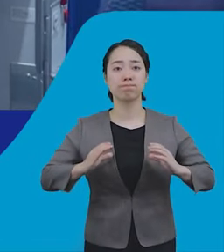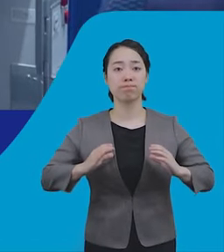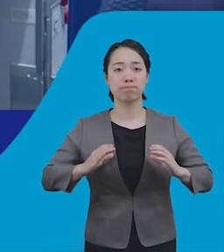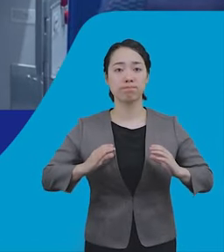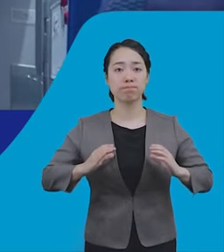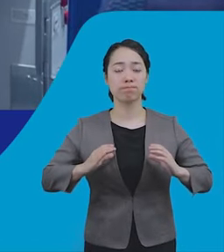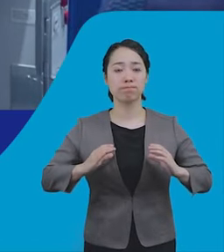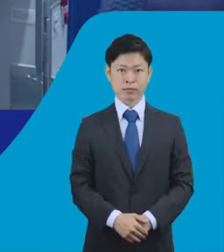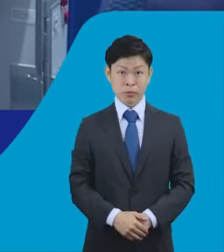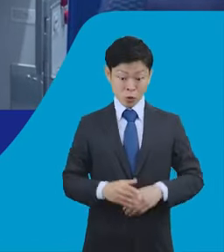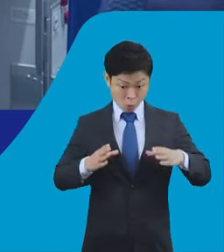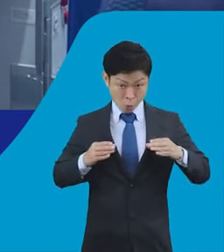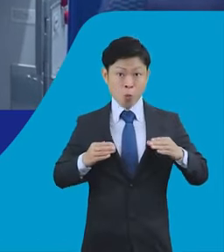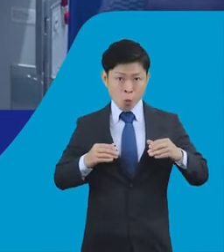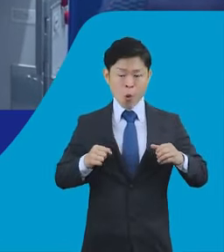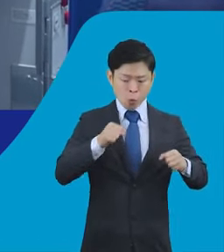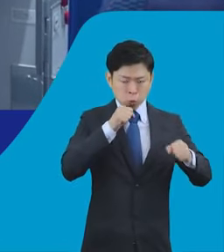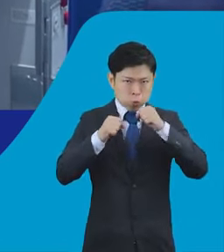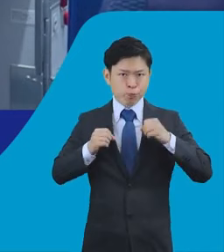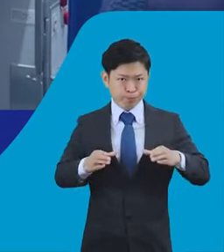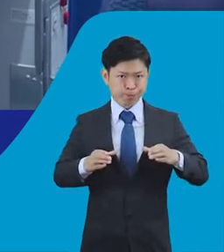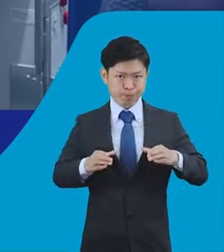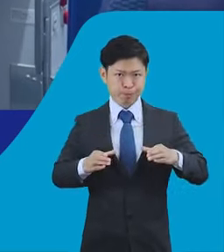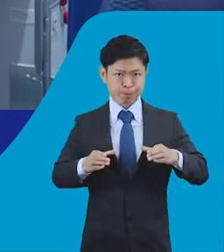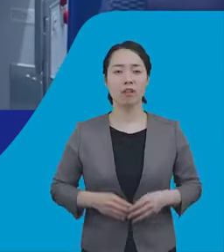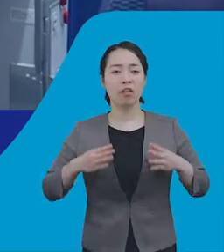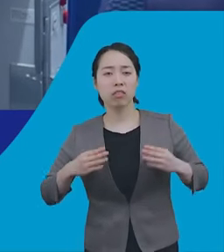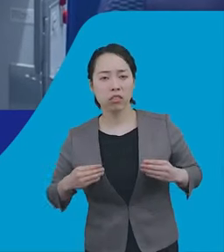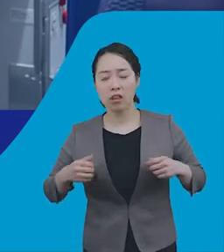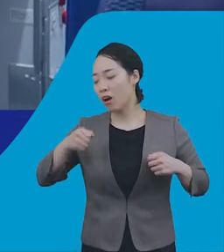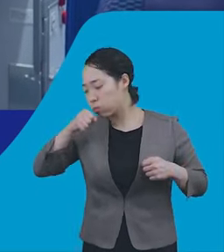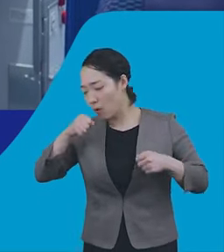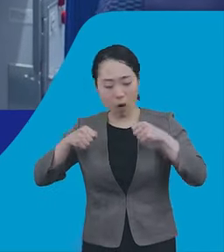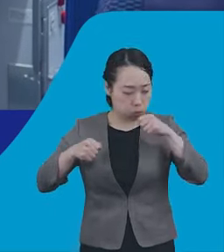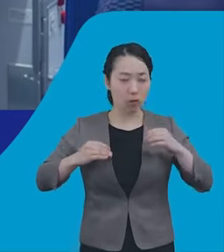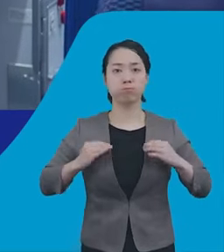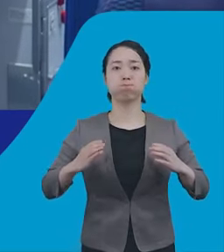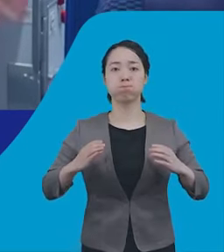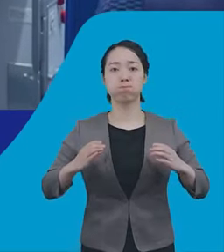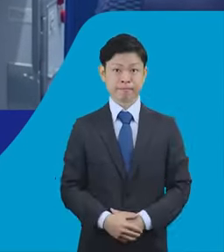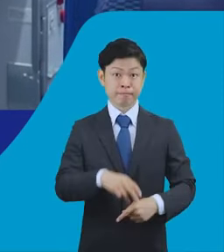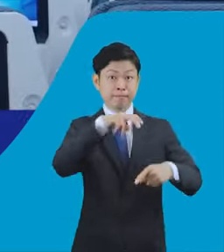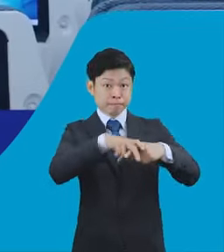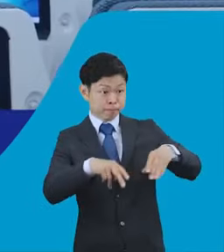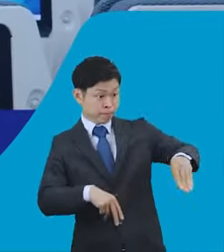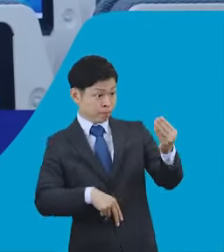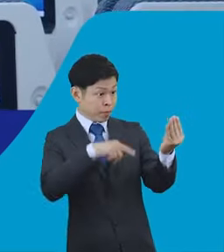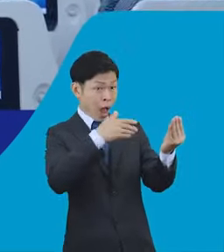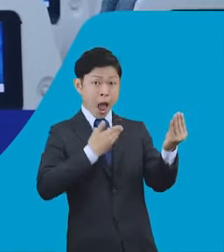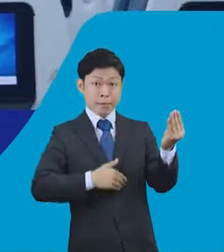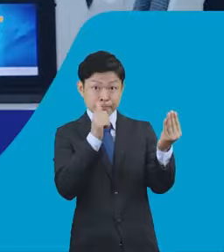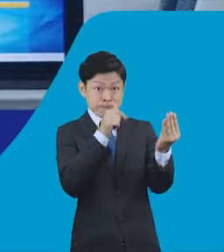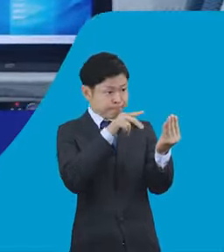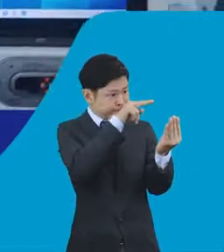pulling the red tabs down. 膨らみが足りない場合は両側のゴム管を吹きます。 If you need more air, blow into the tubes. 座席ポケ